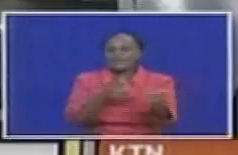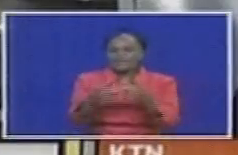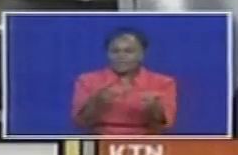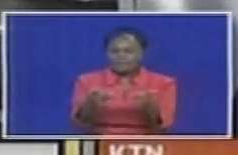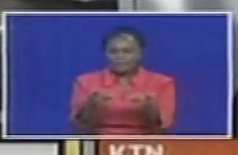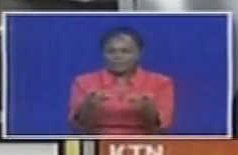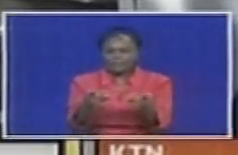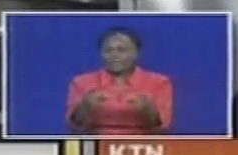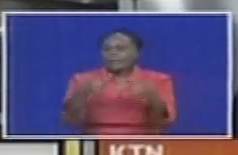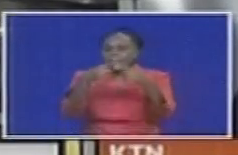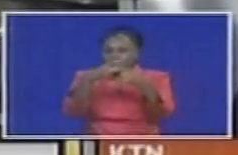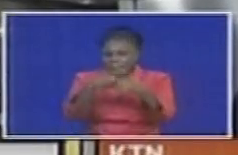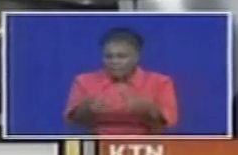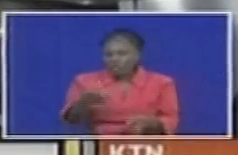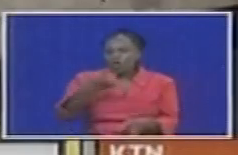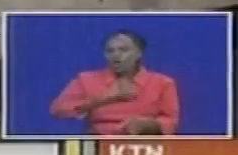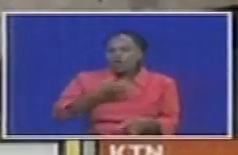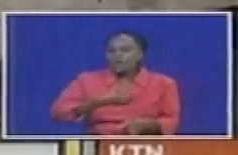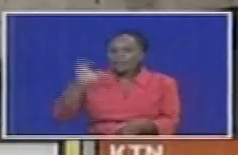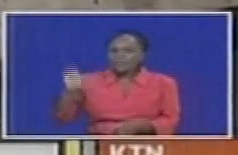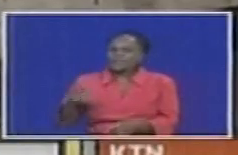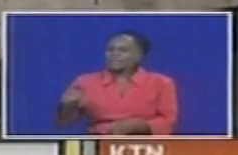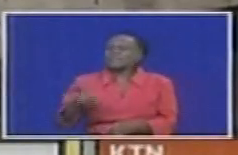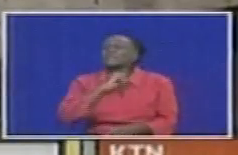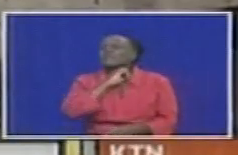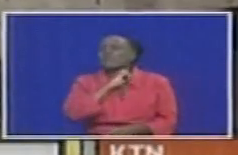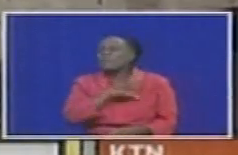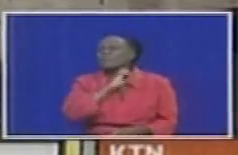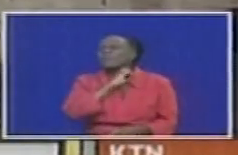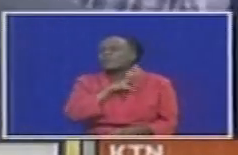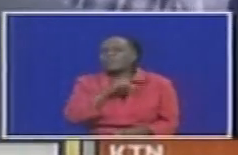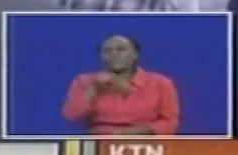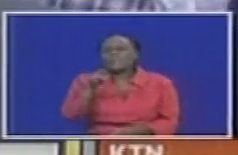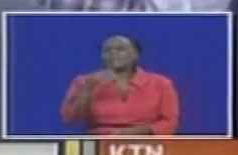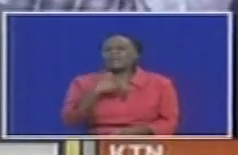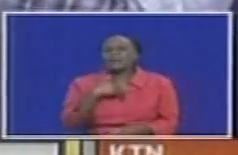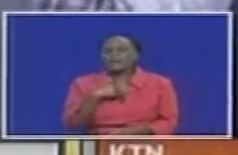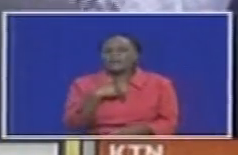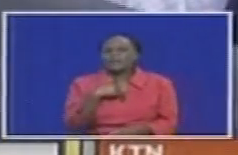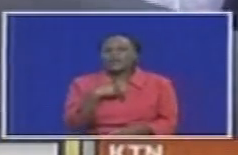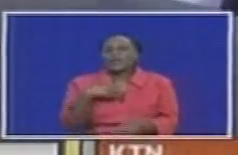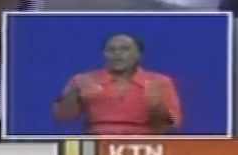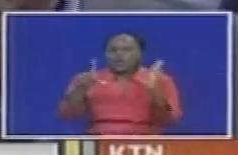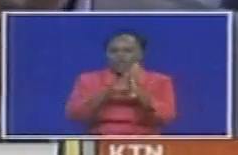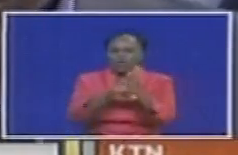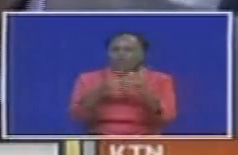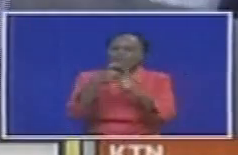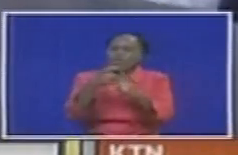rules. Hata hivyo, wenye magari haya walibaki kunung'unikia mwiba waliojichoma wenyewe. Loans we have taken from